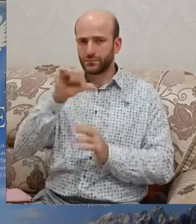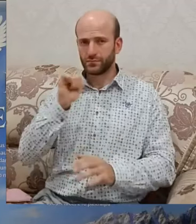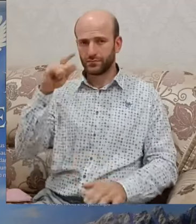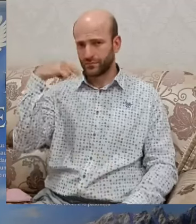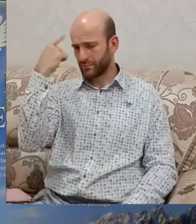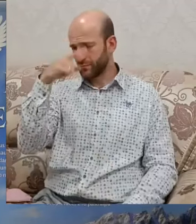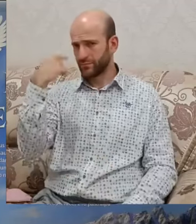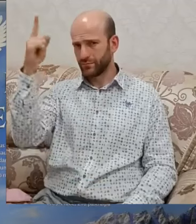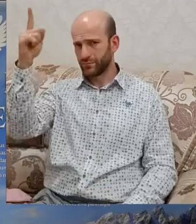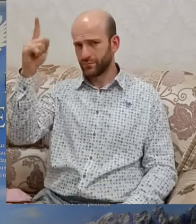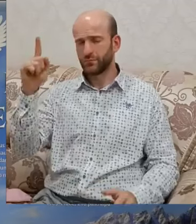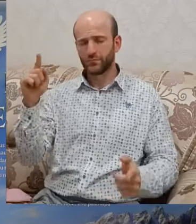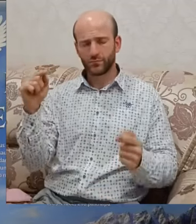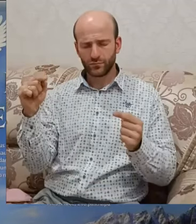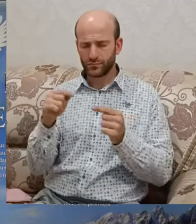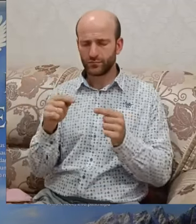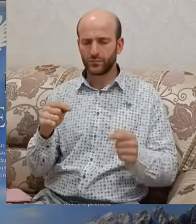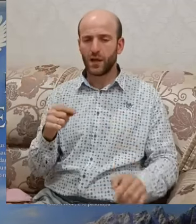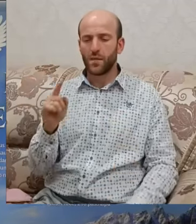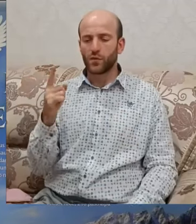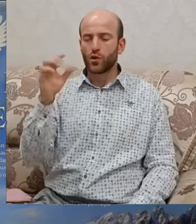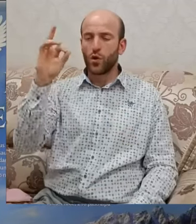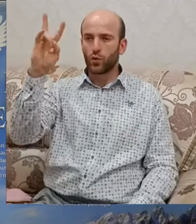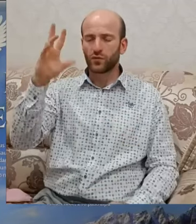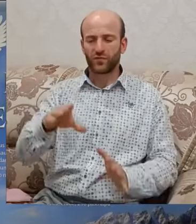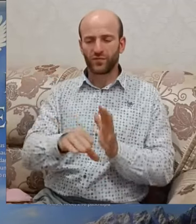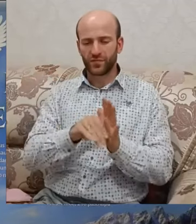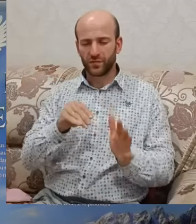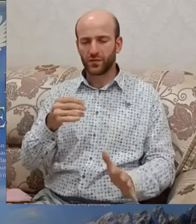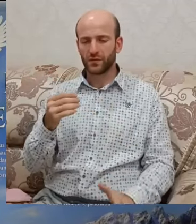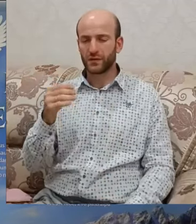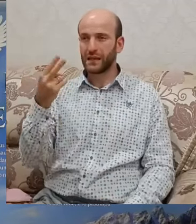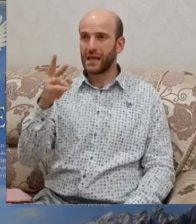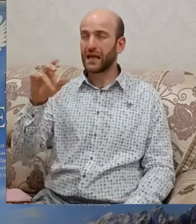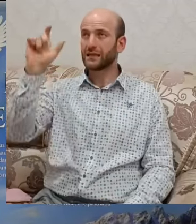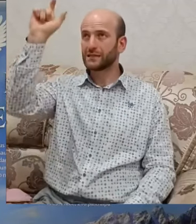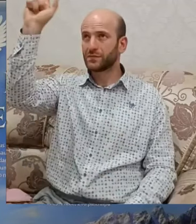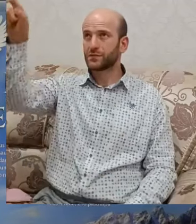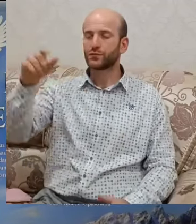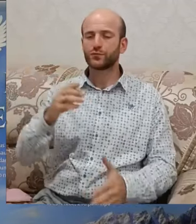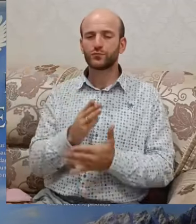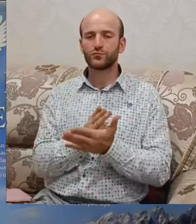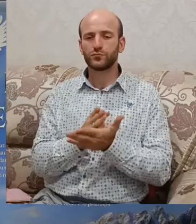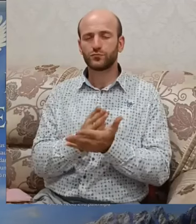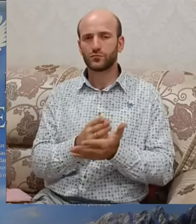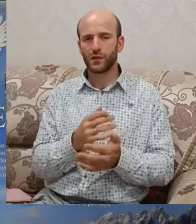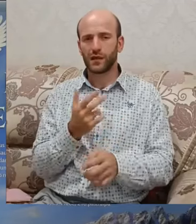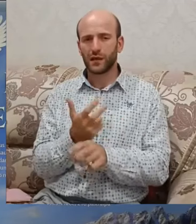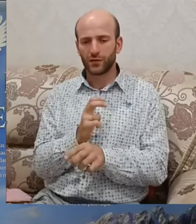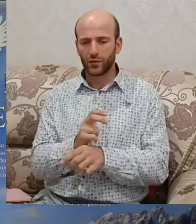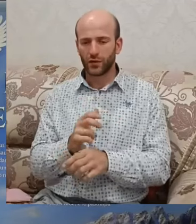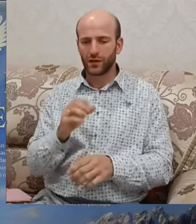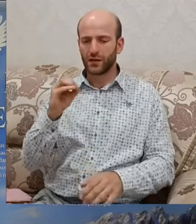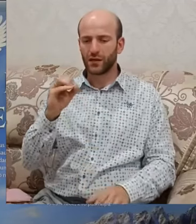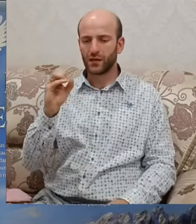savęs tarnavimus. Ради себя служение. Tai Efeziečiams 4 skyrius. Это Ефесянам 4 глава.